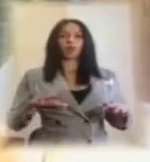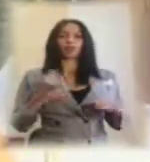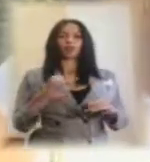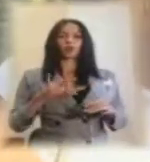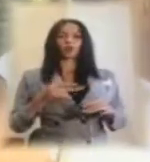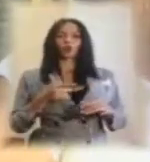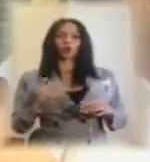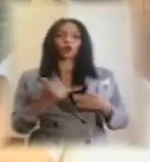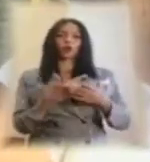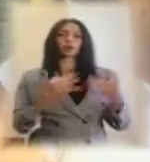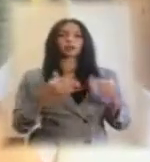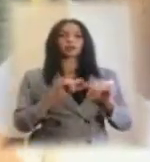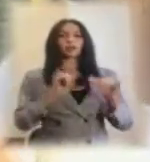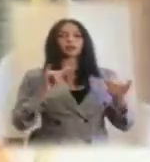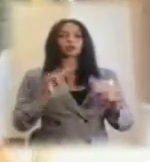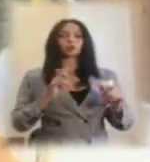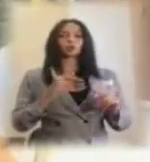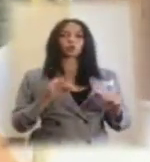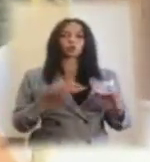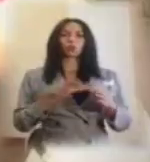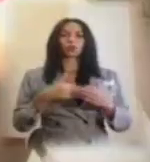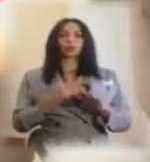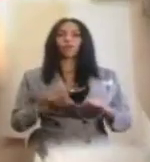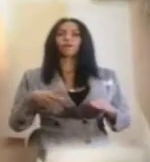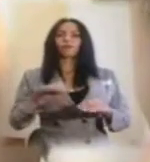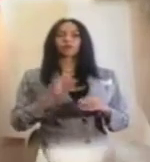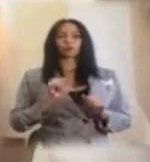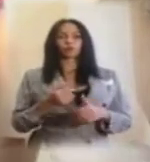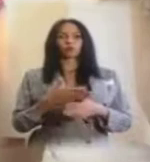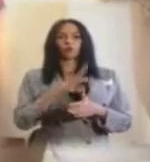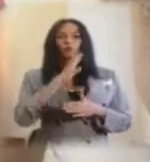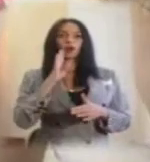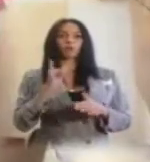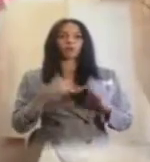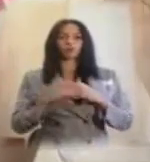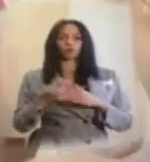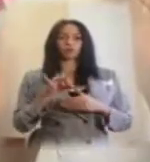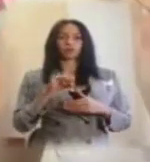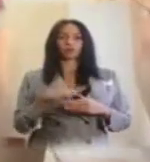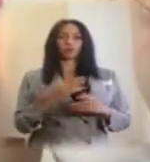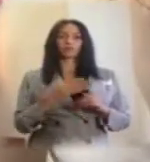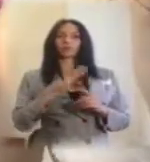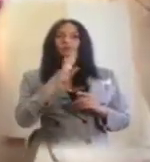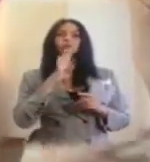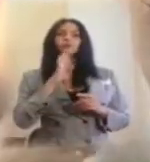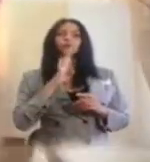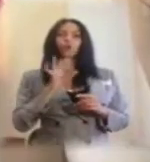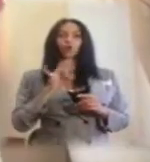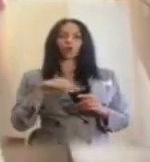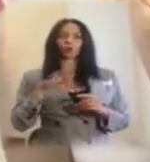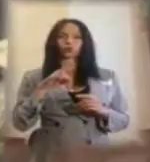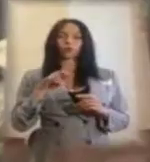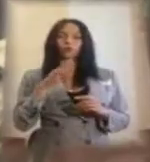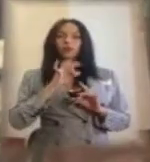для дітей, всі ті, хто можуть допомогти мамам у декреті. Фотографиня Катерина Артеменко розповідає, що починали фотопроект із себе та